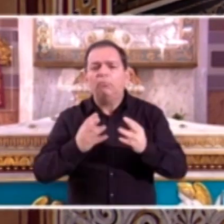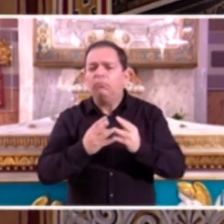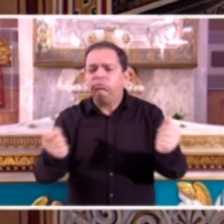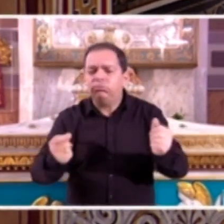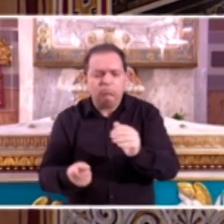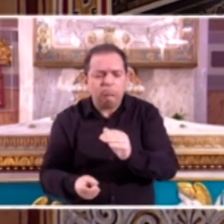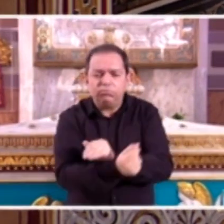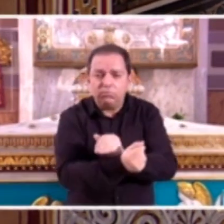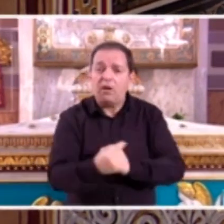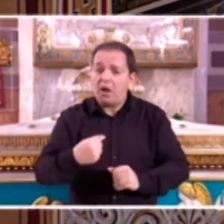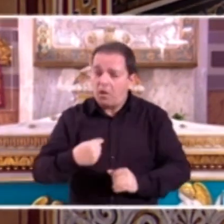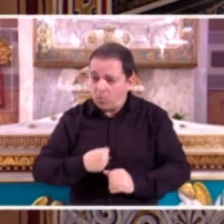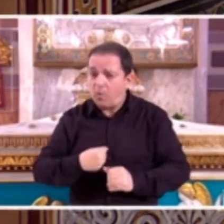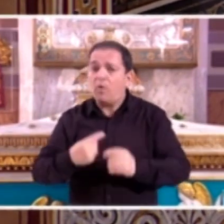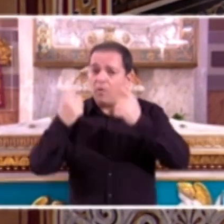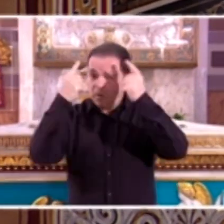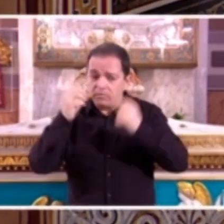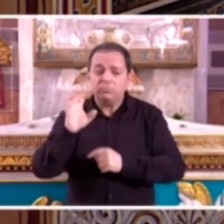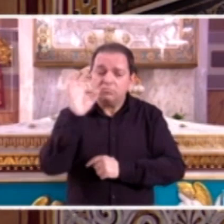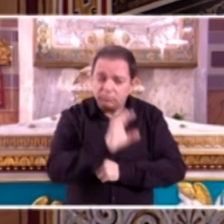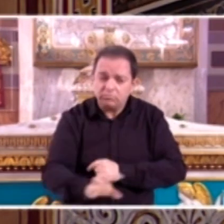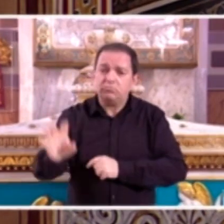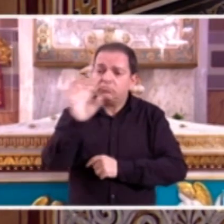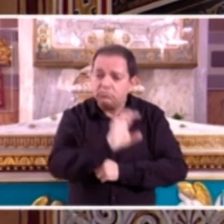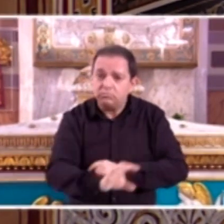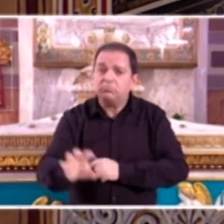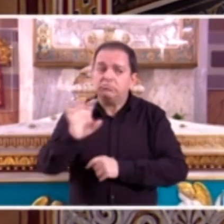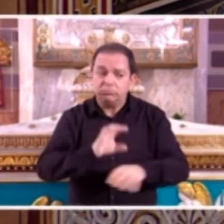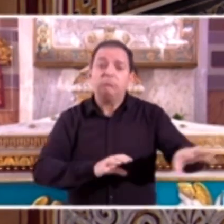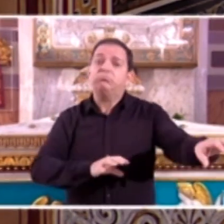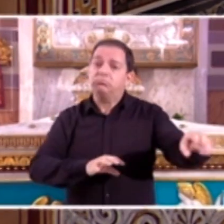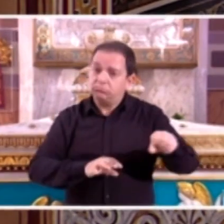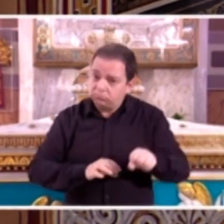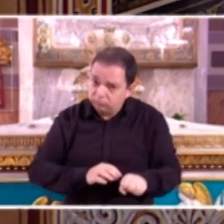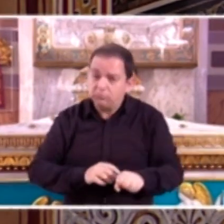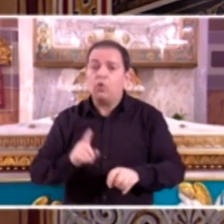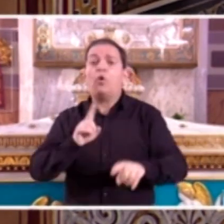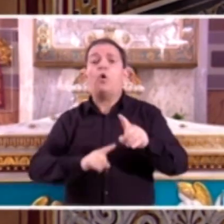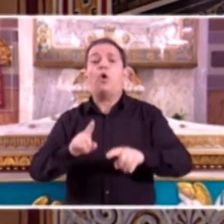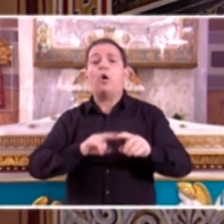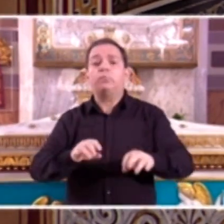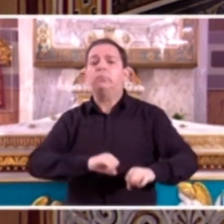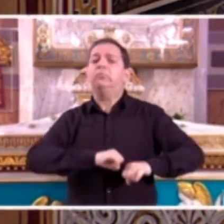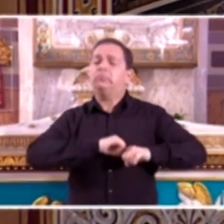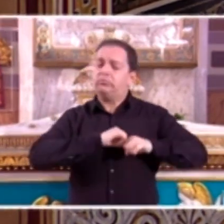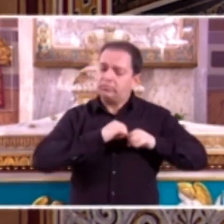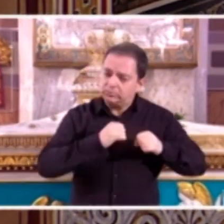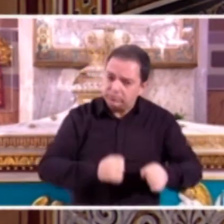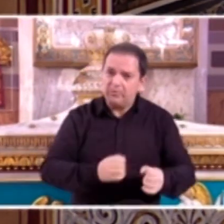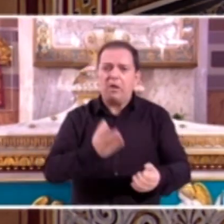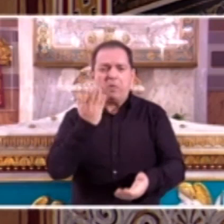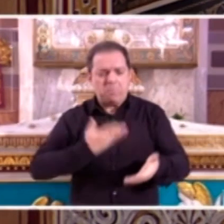το πλανόμενον επιστρέψω και το συντετριμένον καταδύσω και